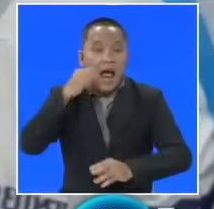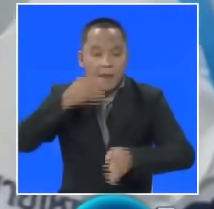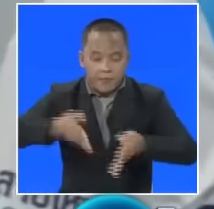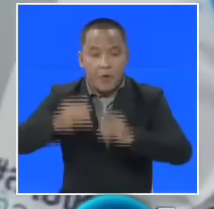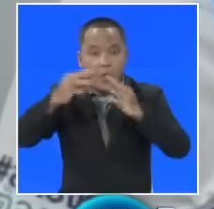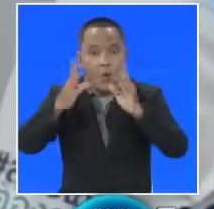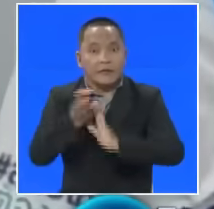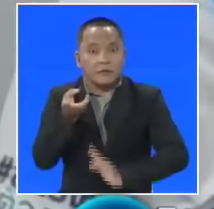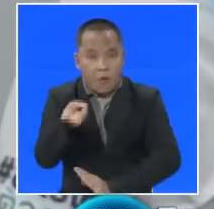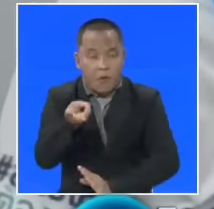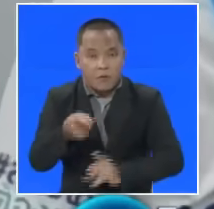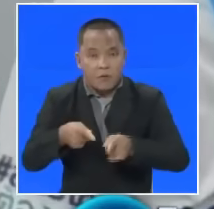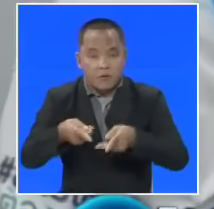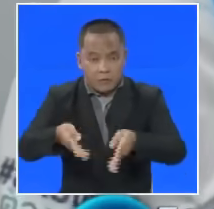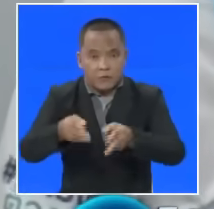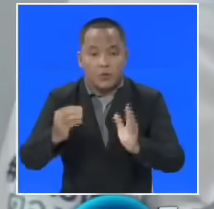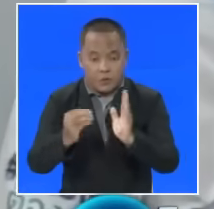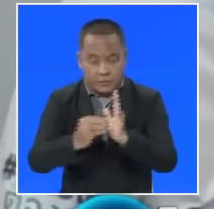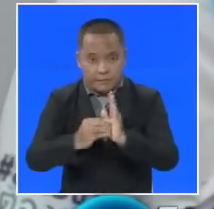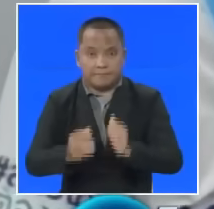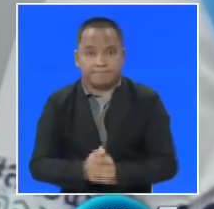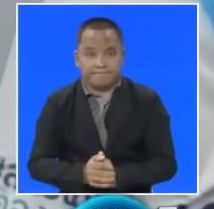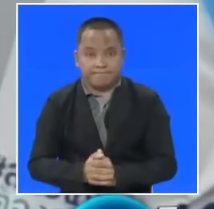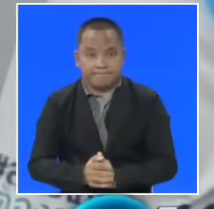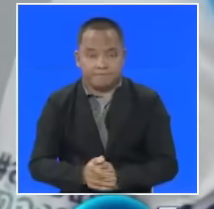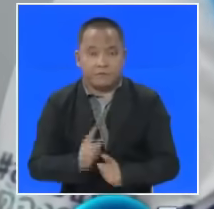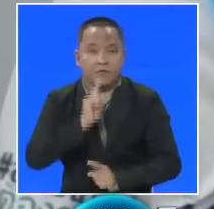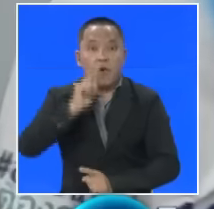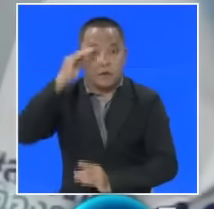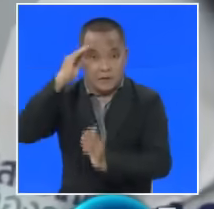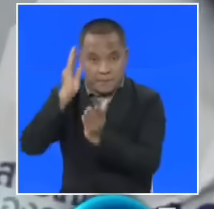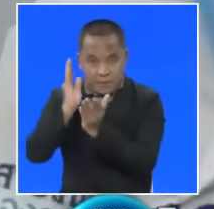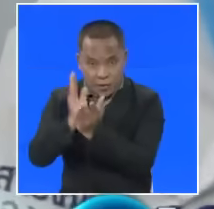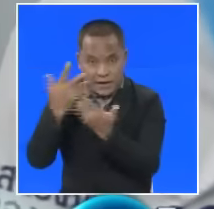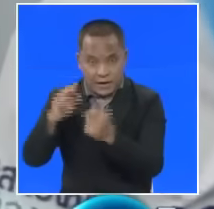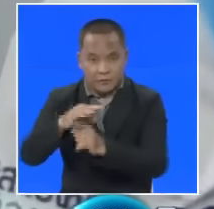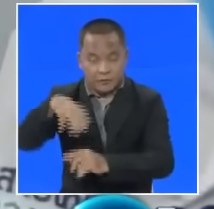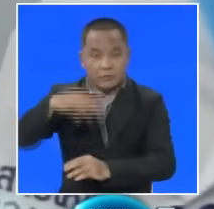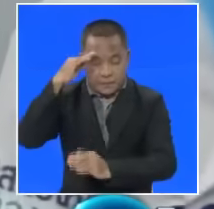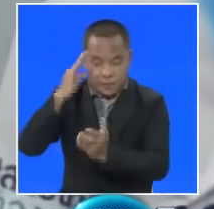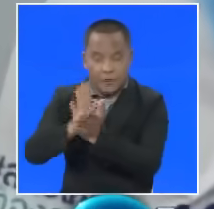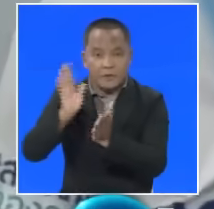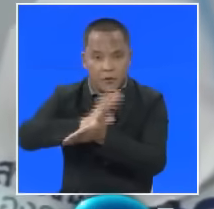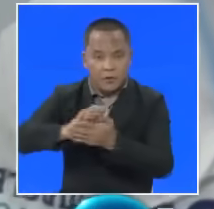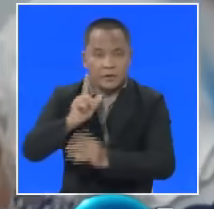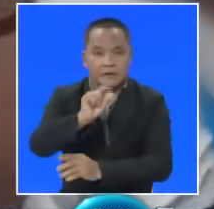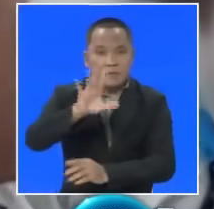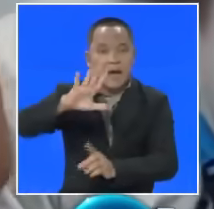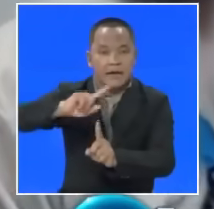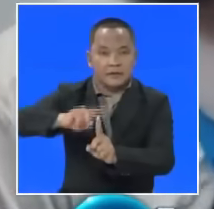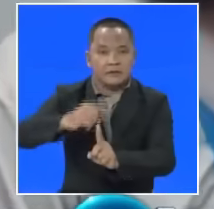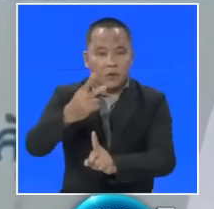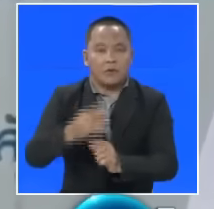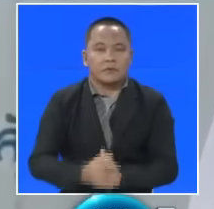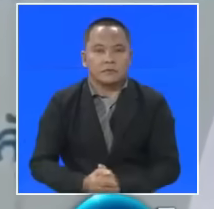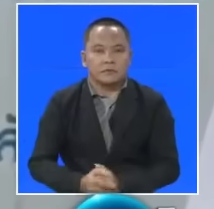วัดน้อยในที่เขตตลิ่งชันกรุงเทพนี่แหละค่ะไปแจ้งความแล้วนะคะที่สน.ตลิ่งชันเมื่อ25กุมภาพันธ์ที่ผ่าน